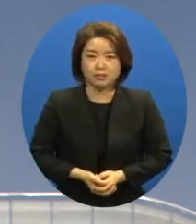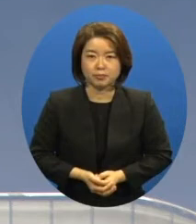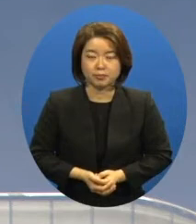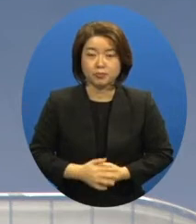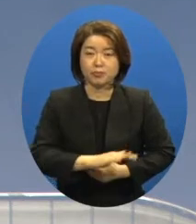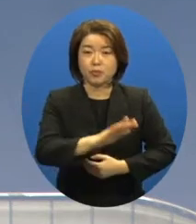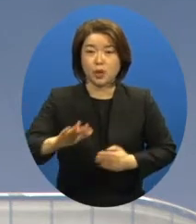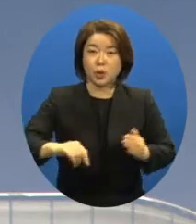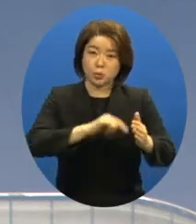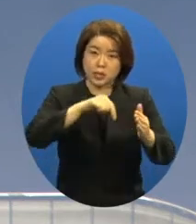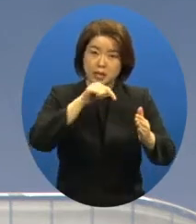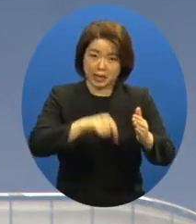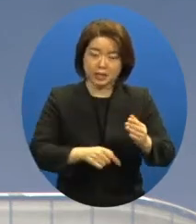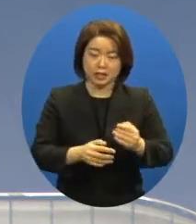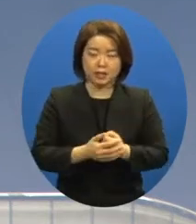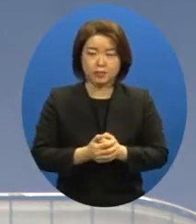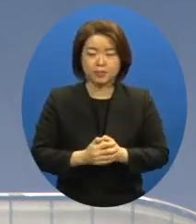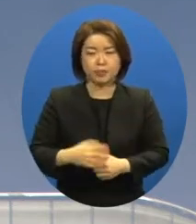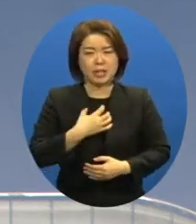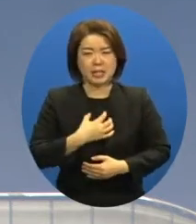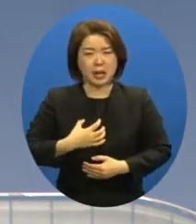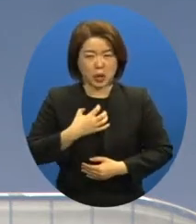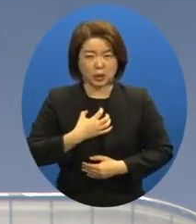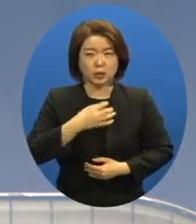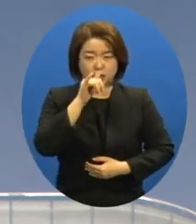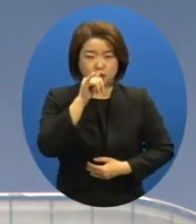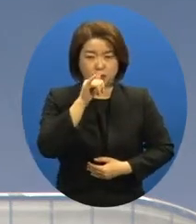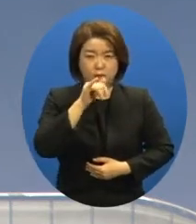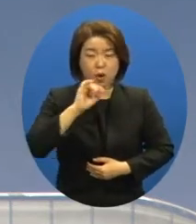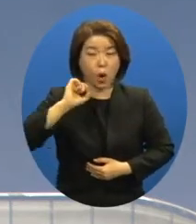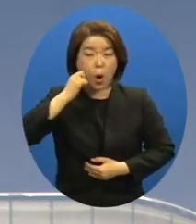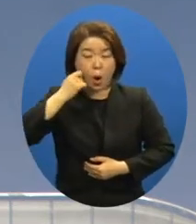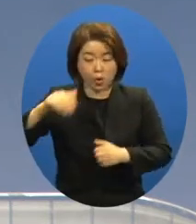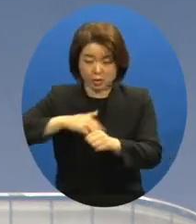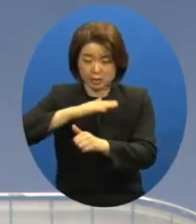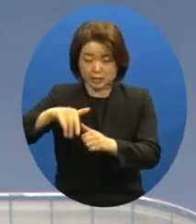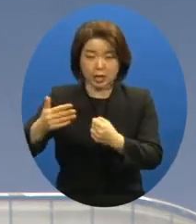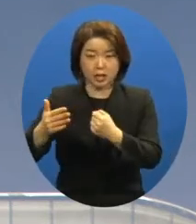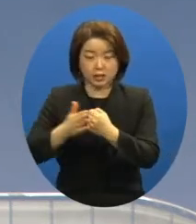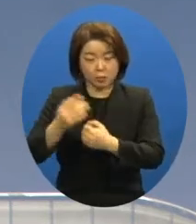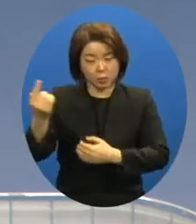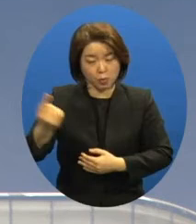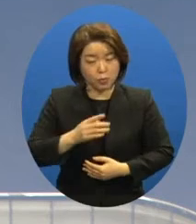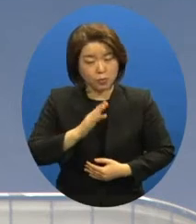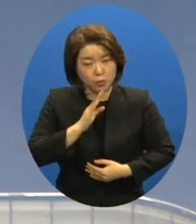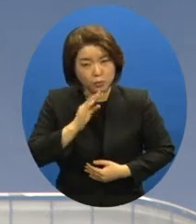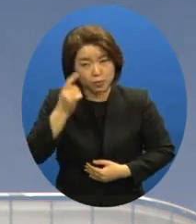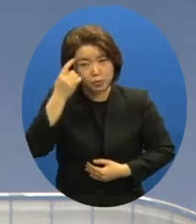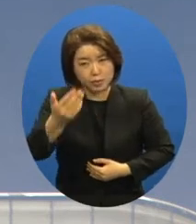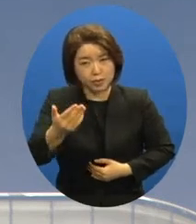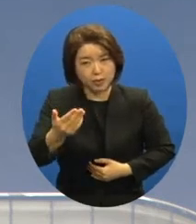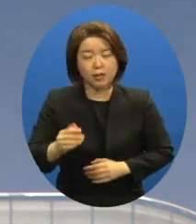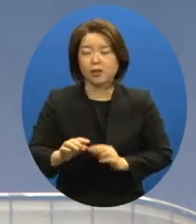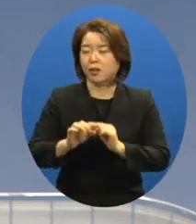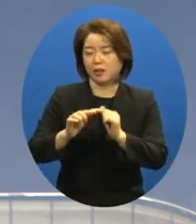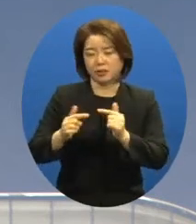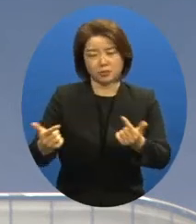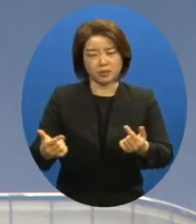우리 안에 염려가 있습니다. 어려운 상황 때문에 오는 걸까요? 그렇지